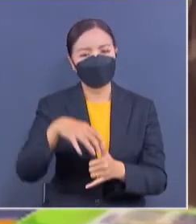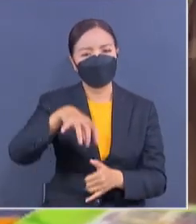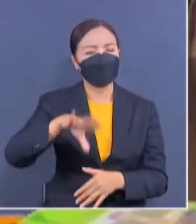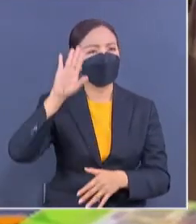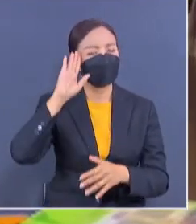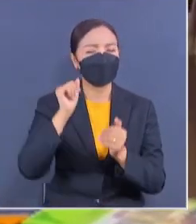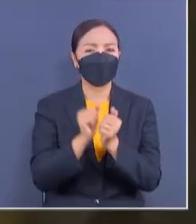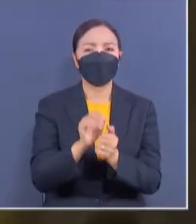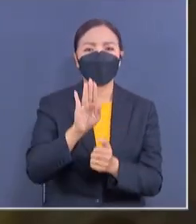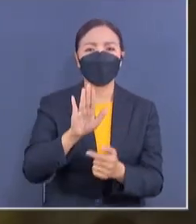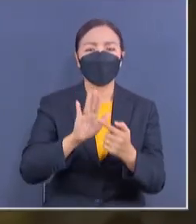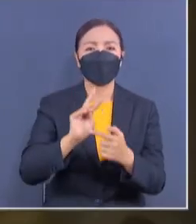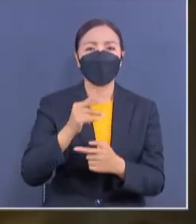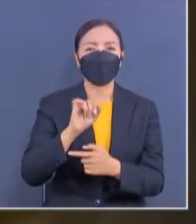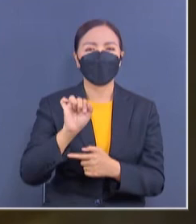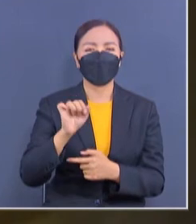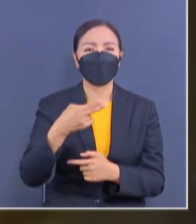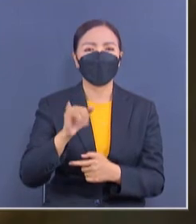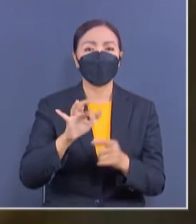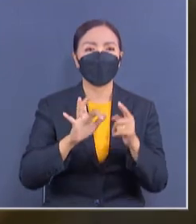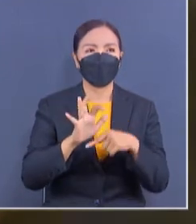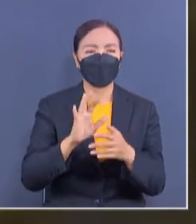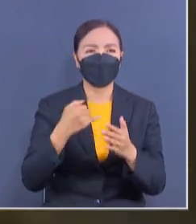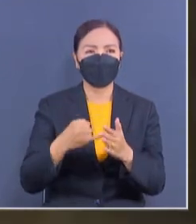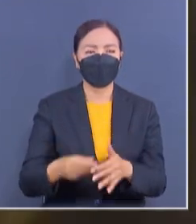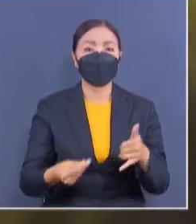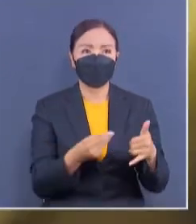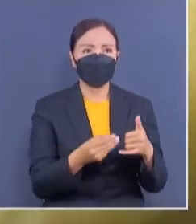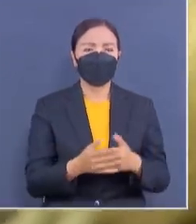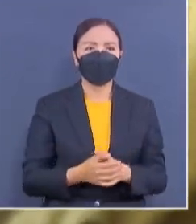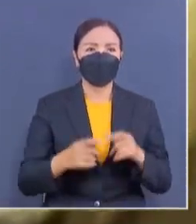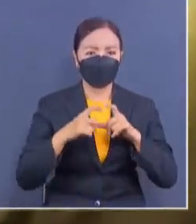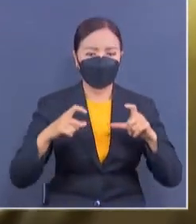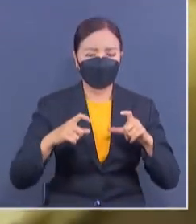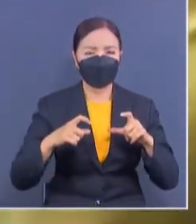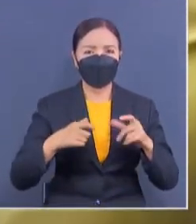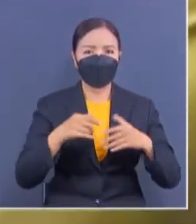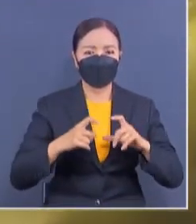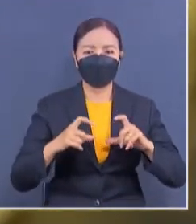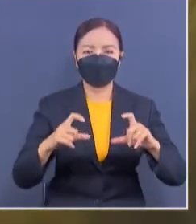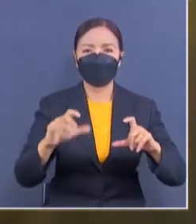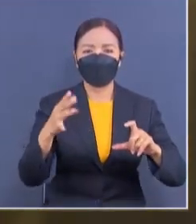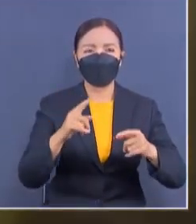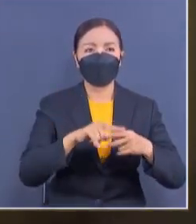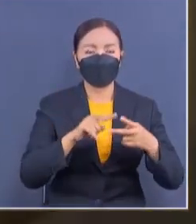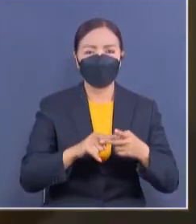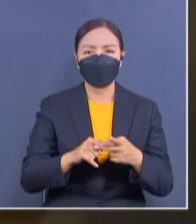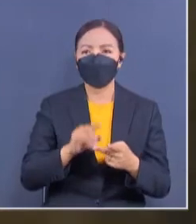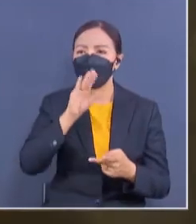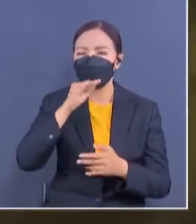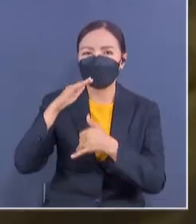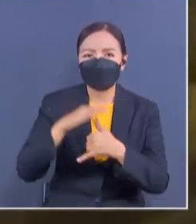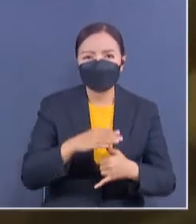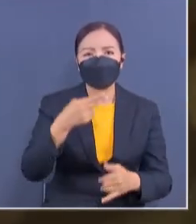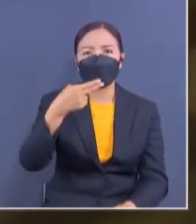ภ.บางใหญ่เบื้องต้นแจ้ง2ข้อหาแล้วนะคะก็คือไม่แสดงบัตรประจำตัวหรือว่าบัตรประชาชนและดูหมิ่นเจ้าพนักงานขณะป